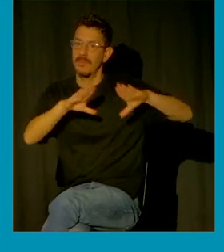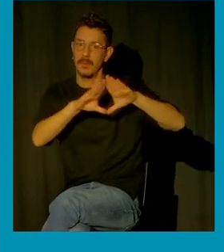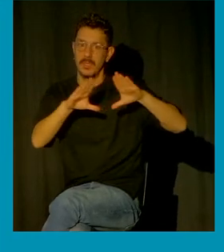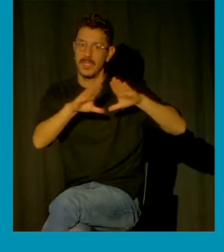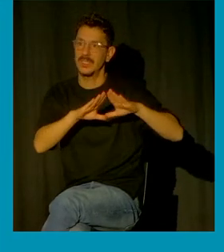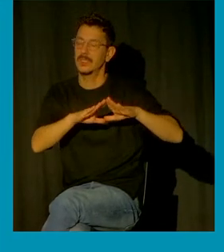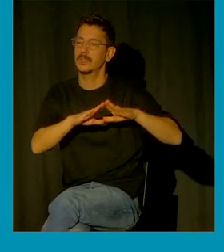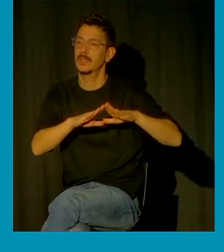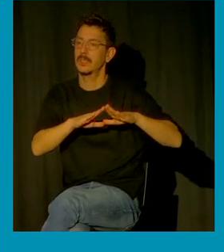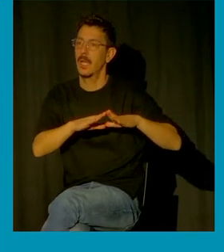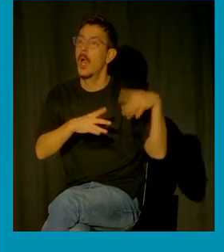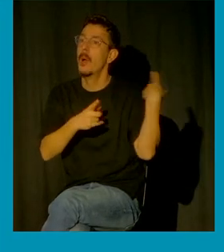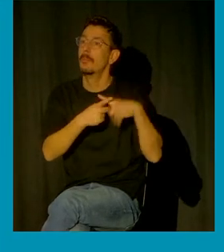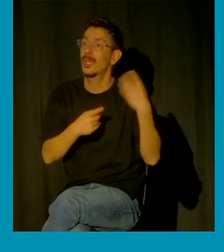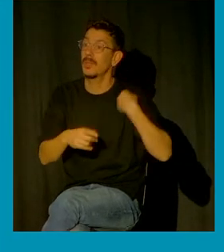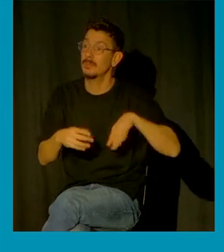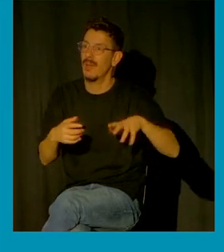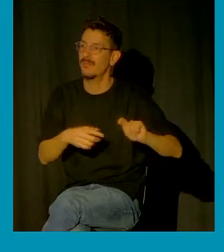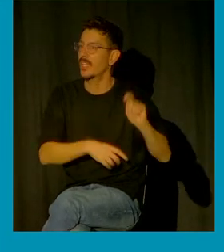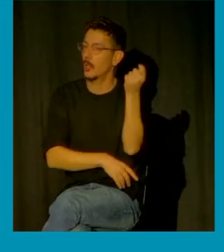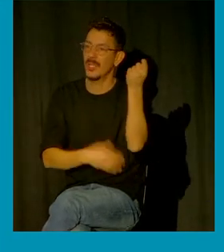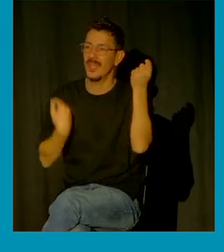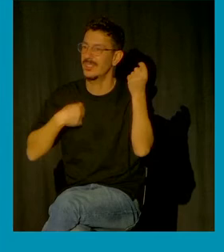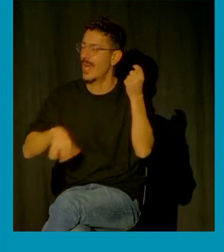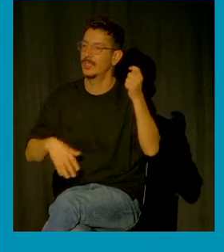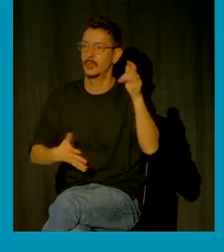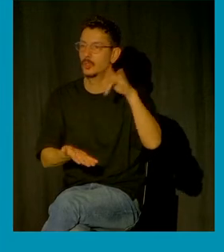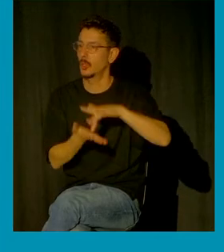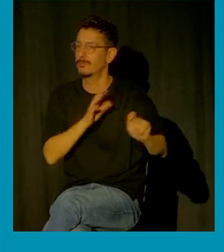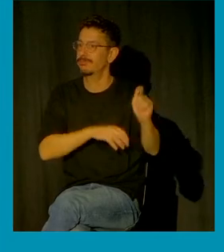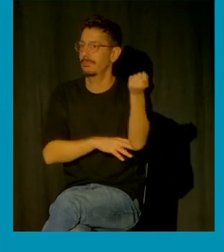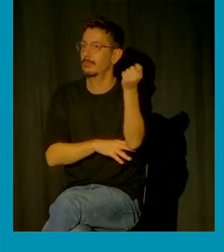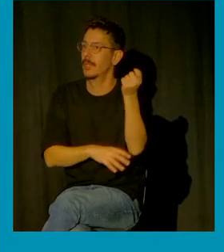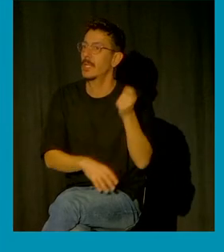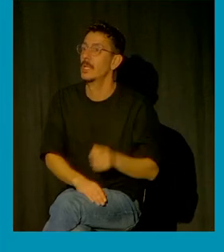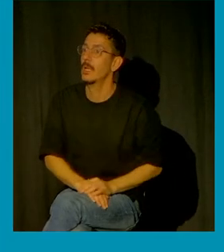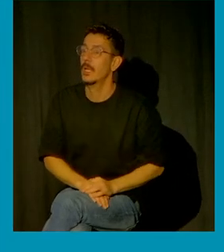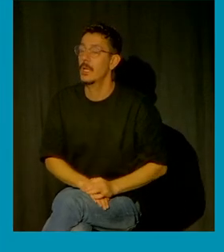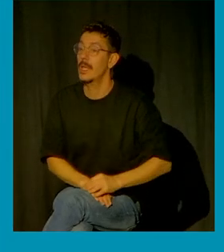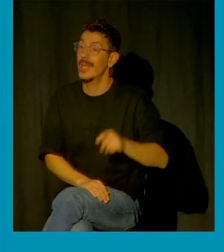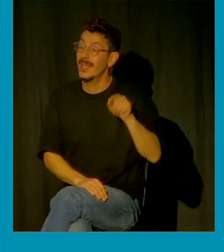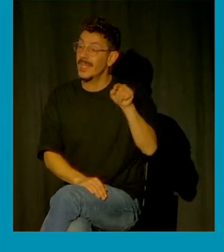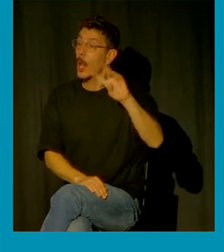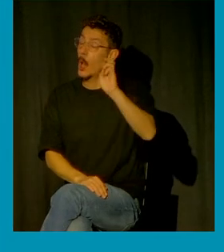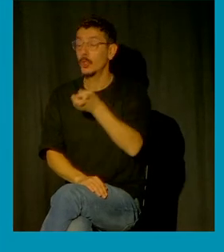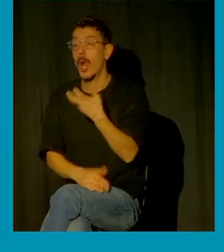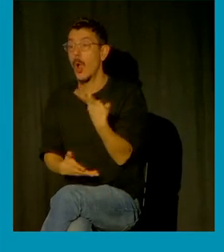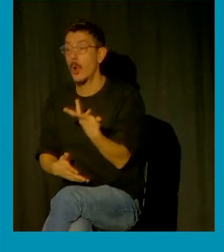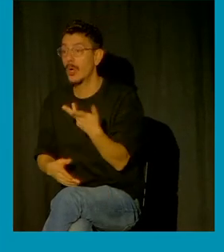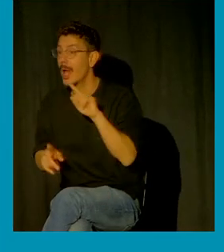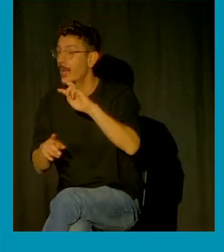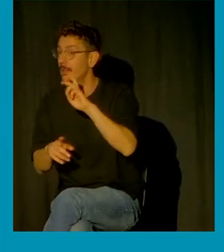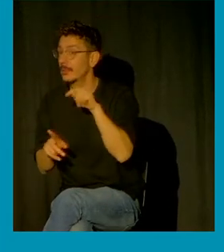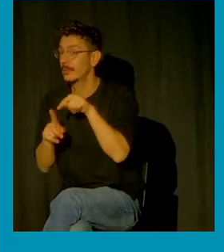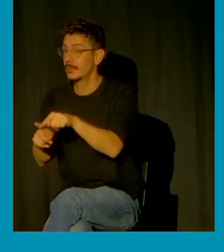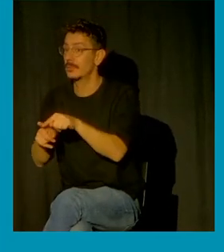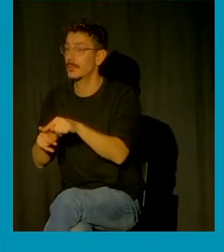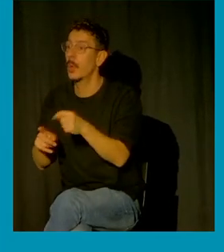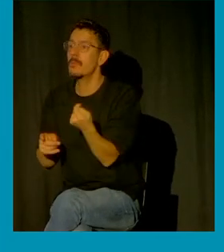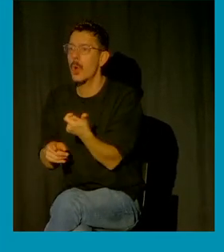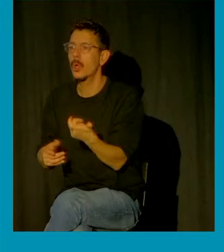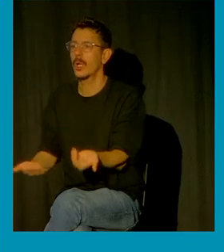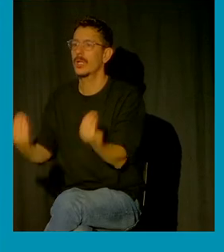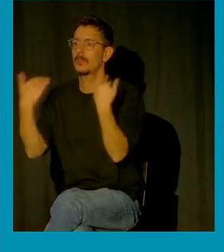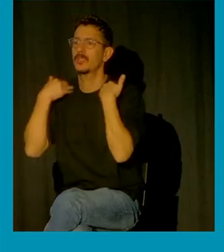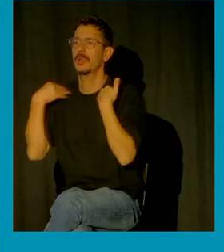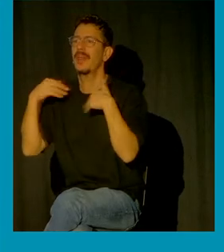que està ja assolida hi ha un altre èxit del moviment feminista en aquest cas que és haver assenyalat també la responsabilitat